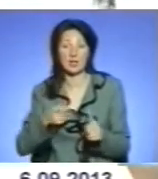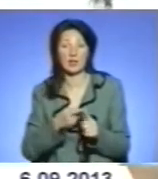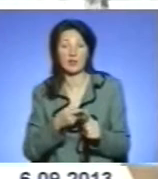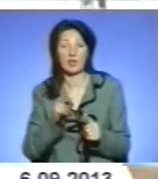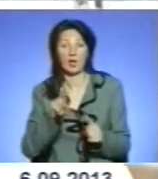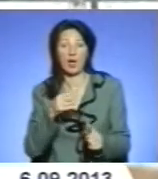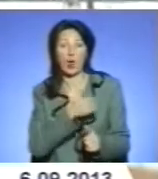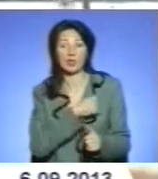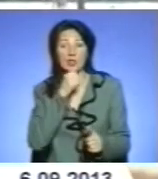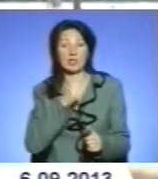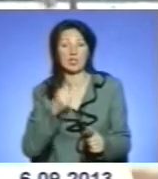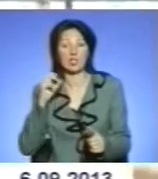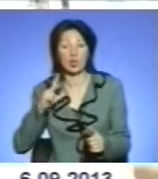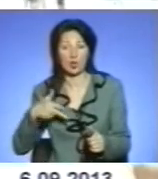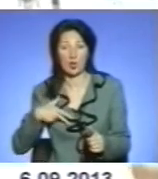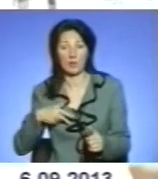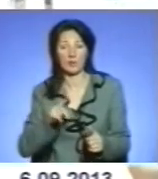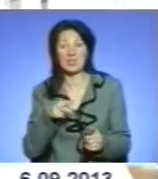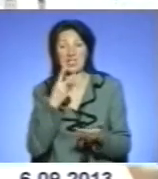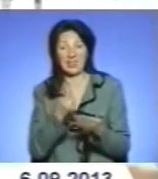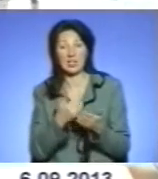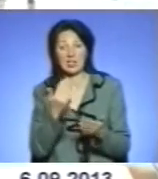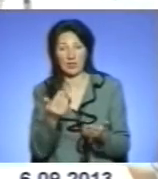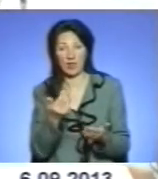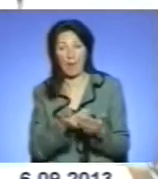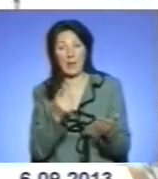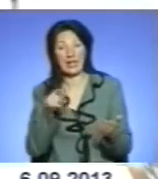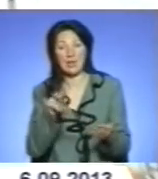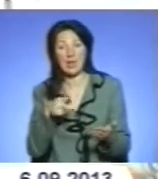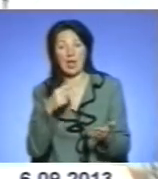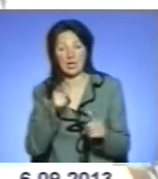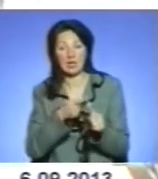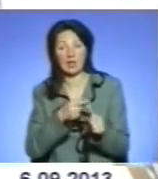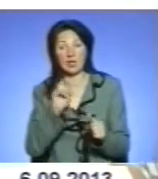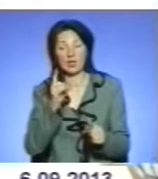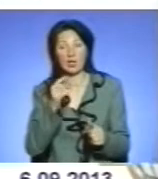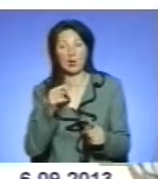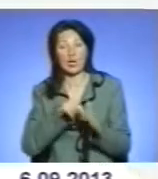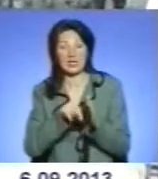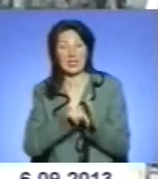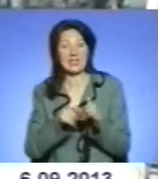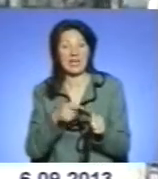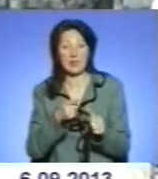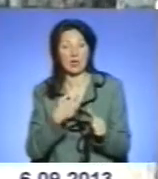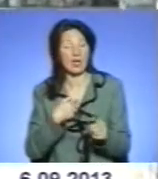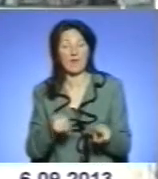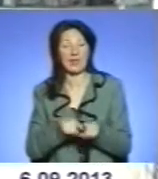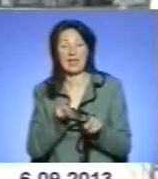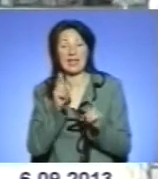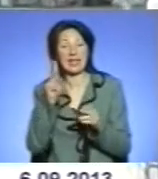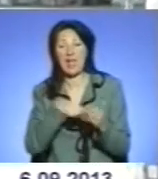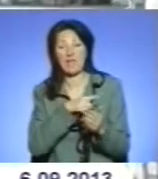Чи дивилися ви перед тим, як назвати дитину, на значення імені? Ні, я в таке не вірю. Більш старовинні такі